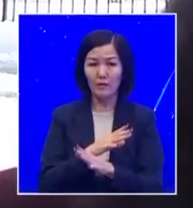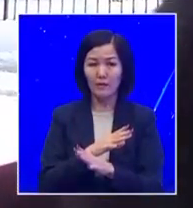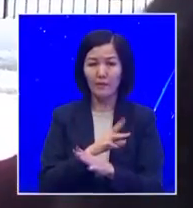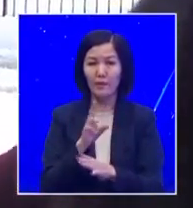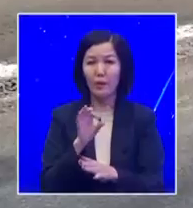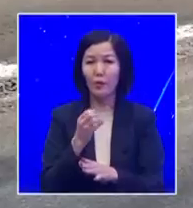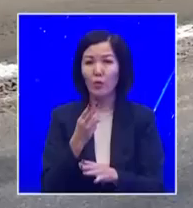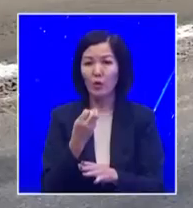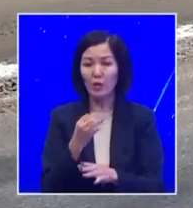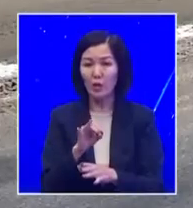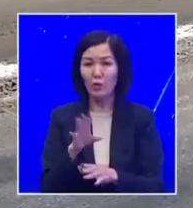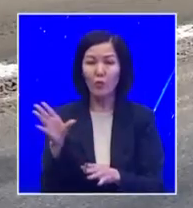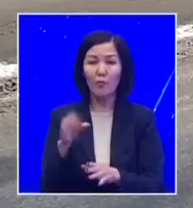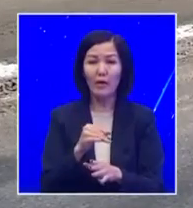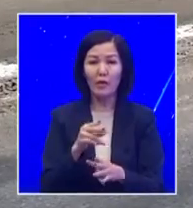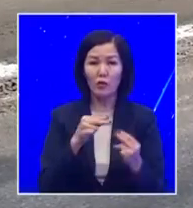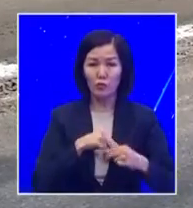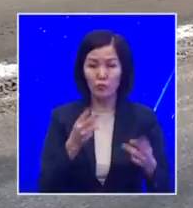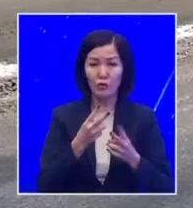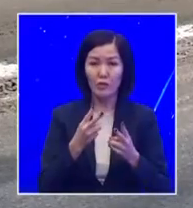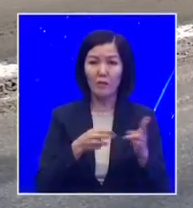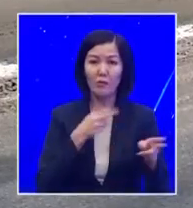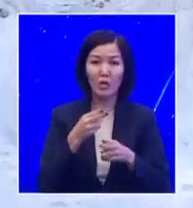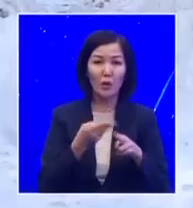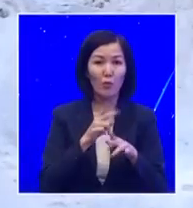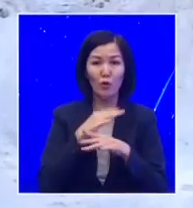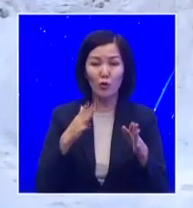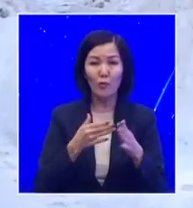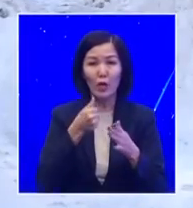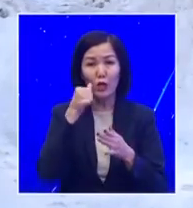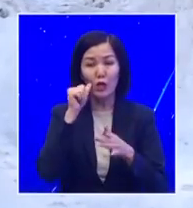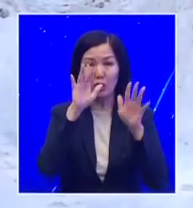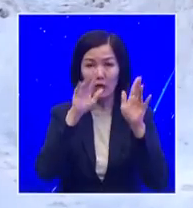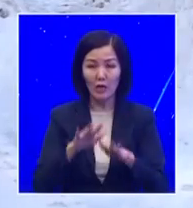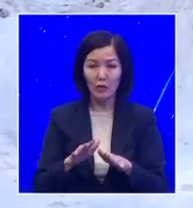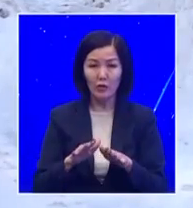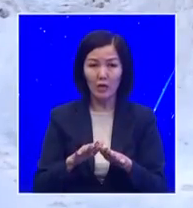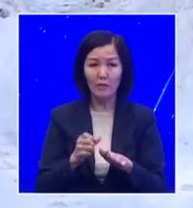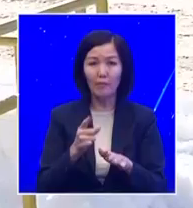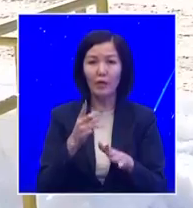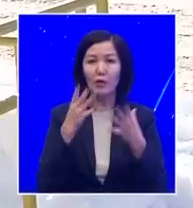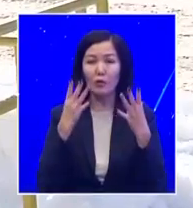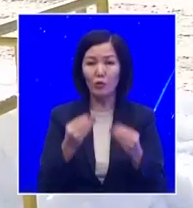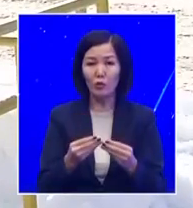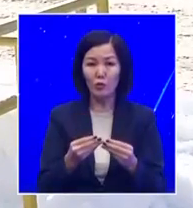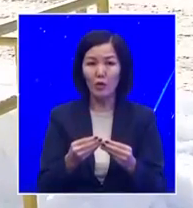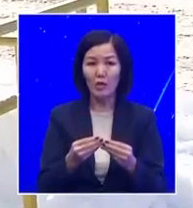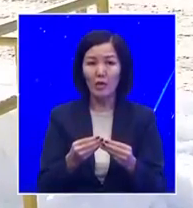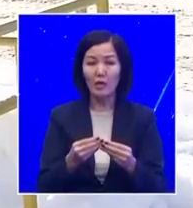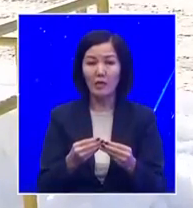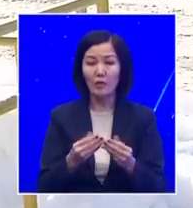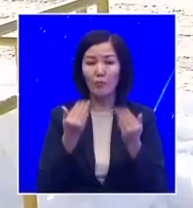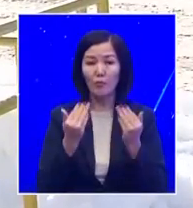көркейту қайда? Осылай кейбір тұрғындардың көңілі толмайды. Кеше қар жауып, мұз қауіпінен бірер күнге құтылдық дейді. Алайда бүгін